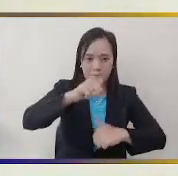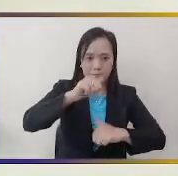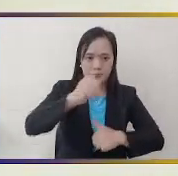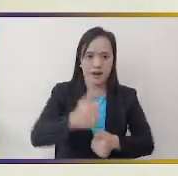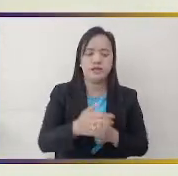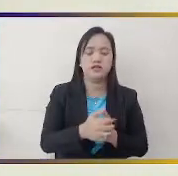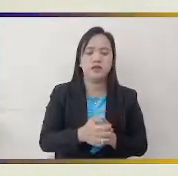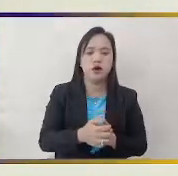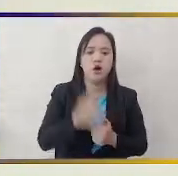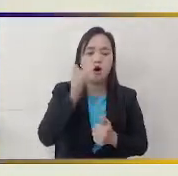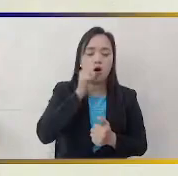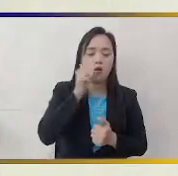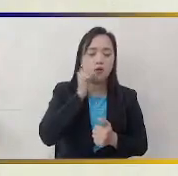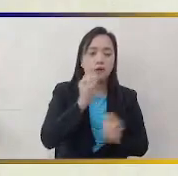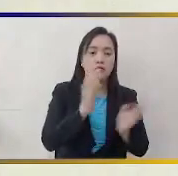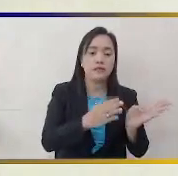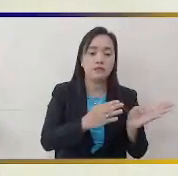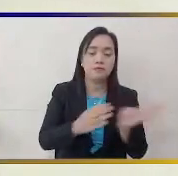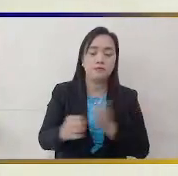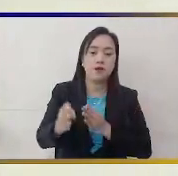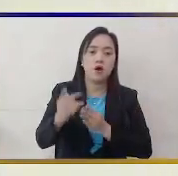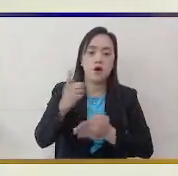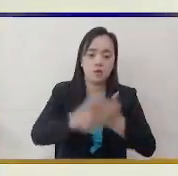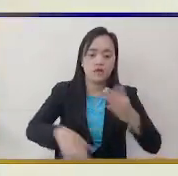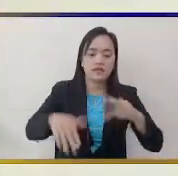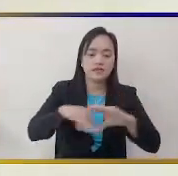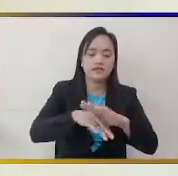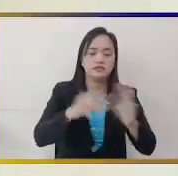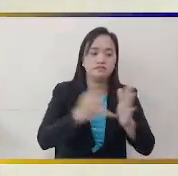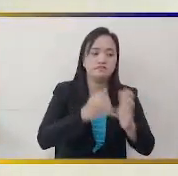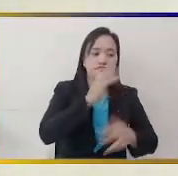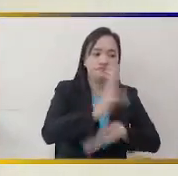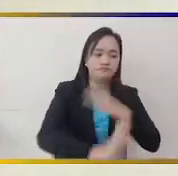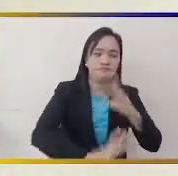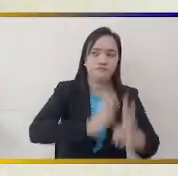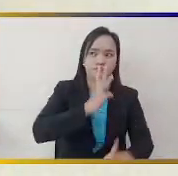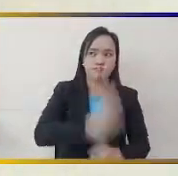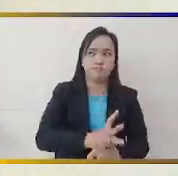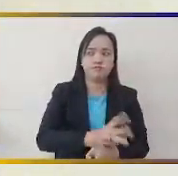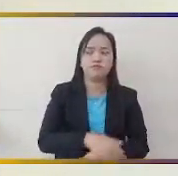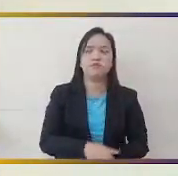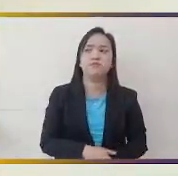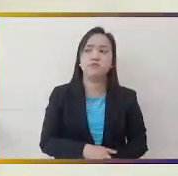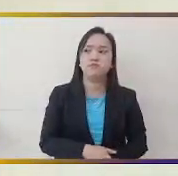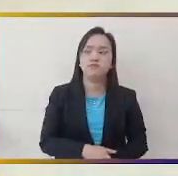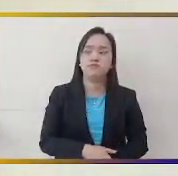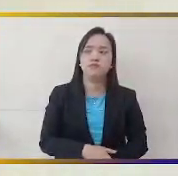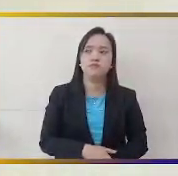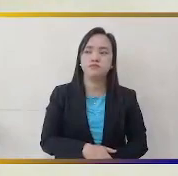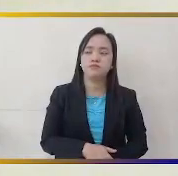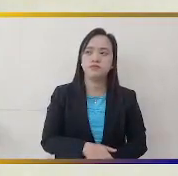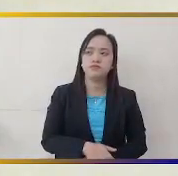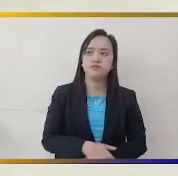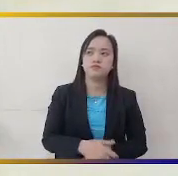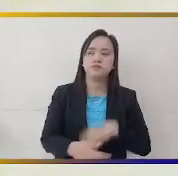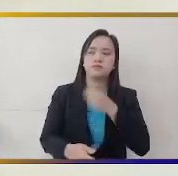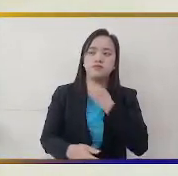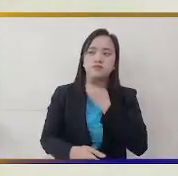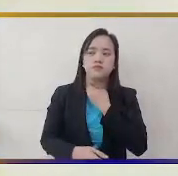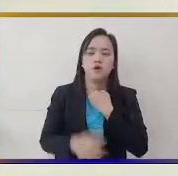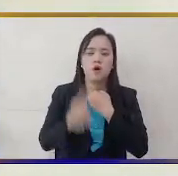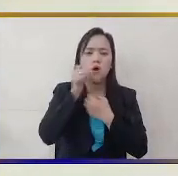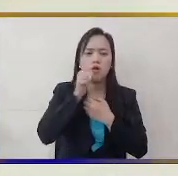mga kapatid Alam niyo nung ako'y nag-retire kinakabahan ako sir Jo kinakabahan ako Sabi ko Panginoon